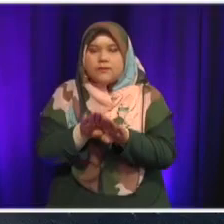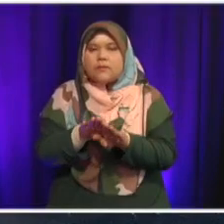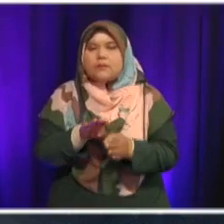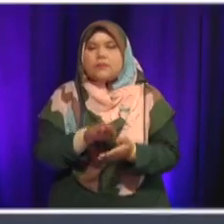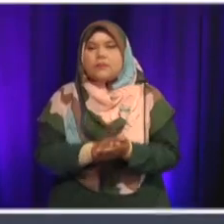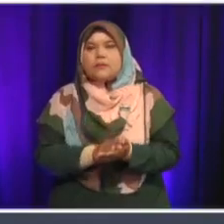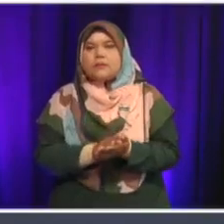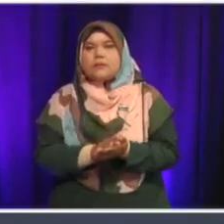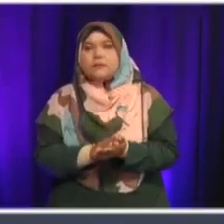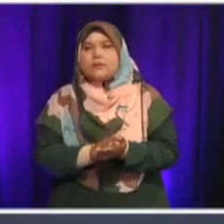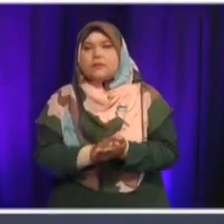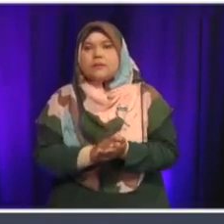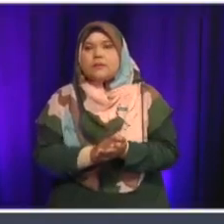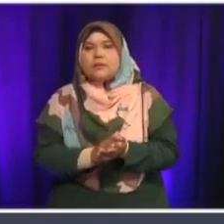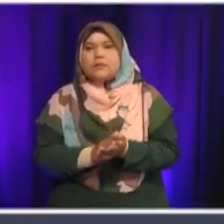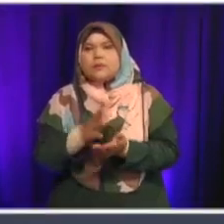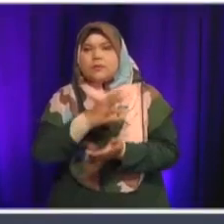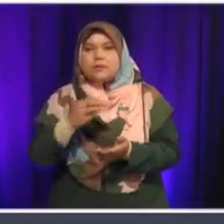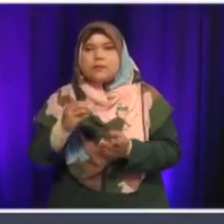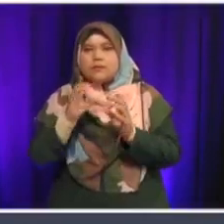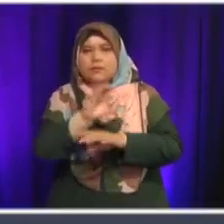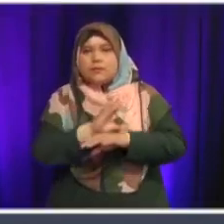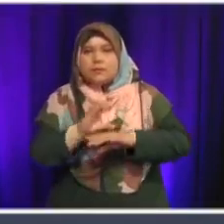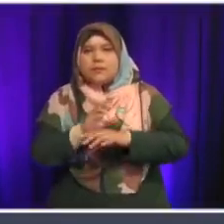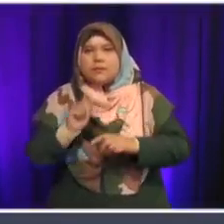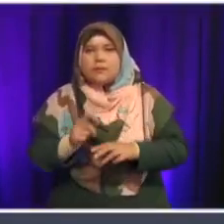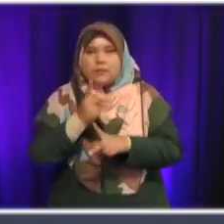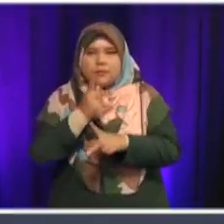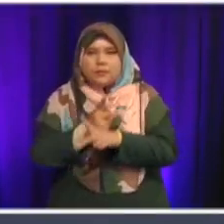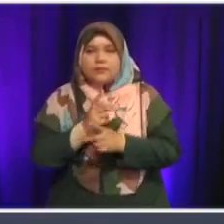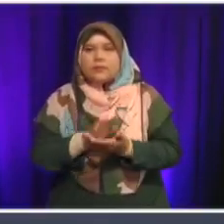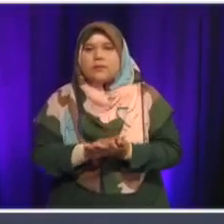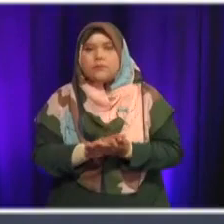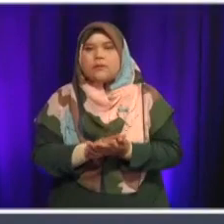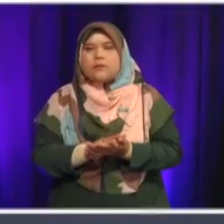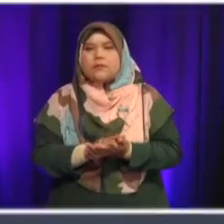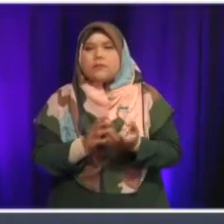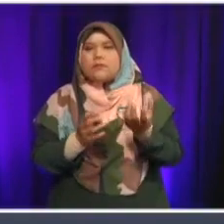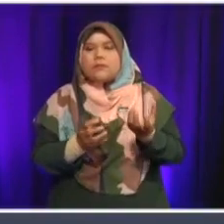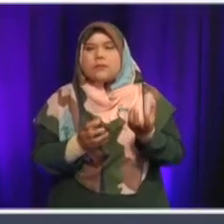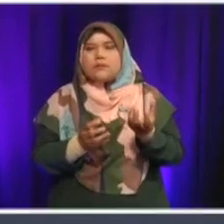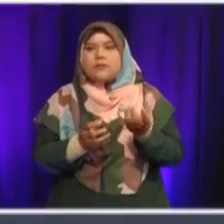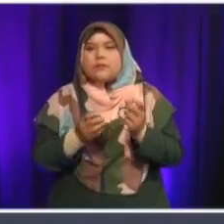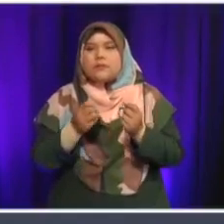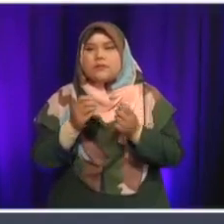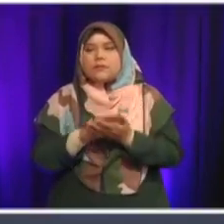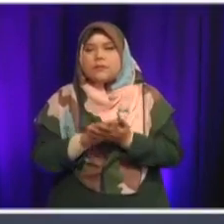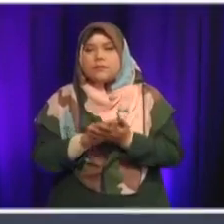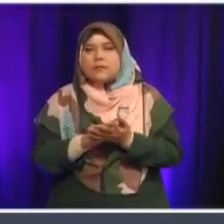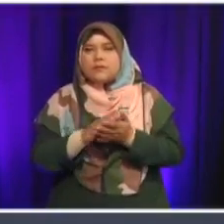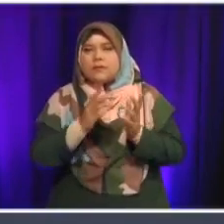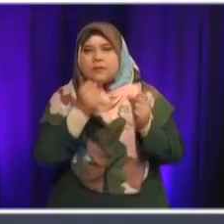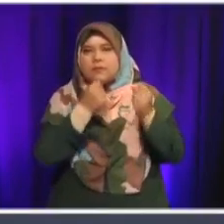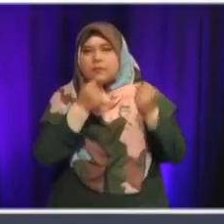dan coklat kita ini perlulah disimpan di tempat dingin ataupun eee